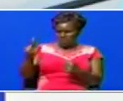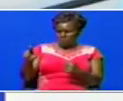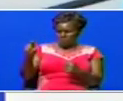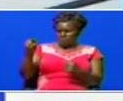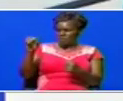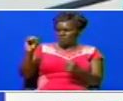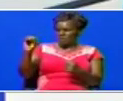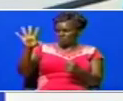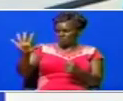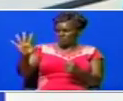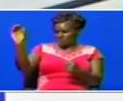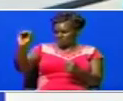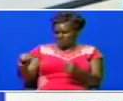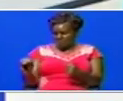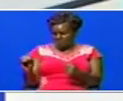0.05%.